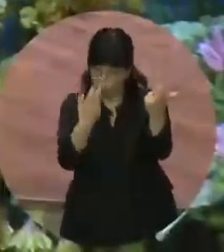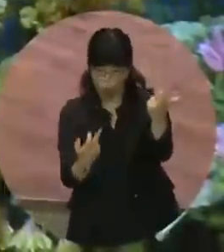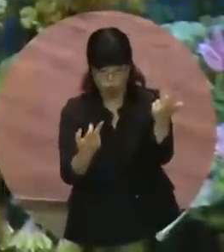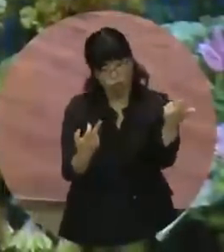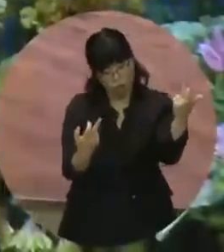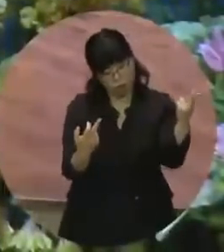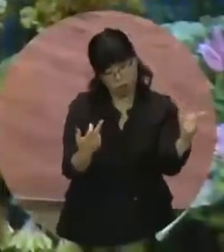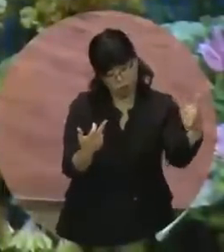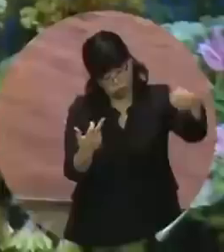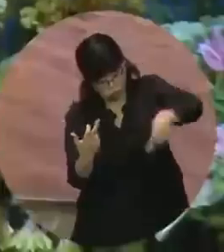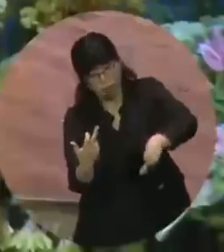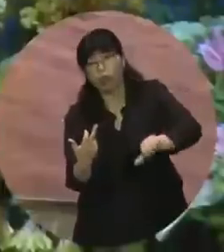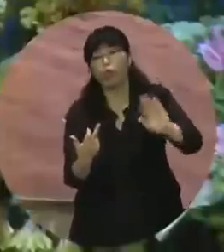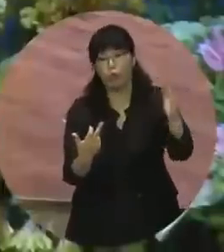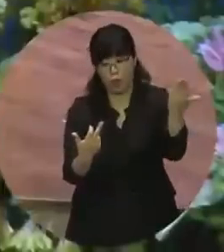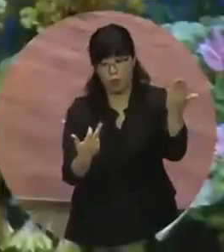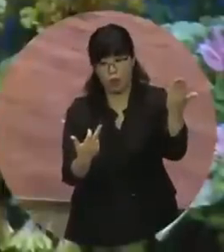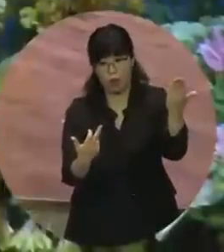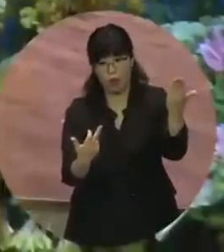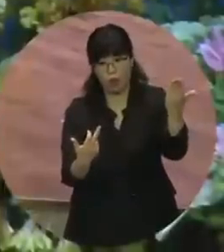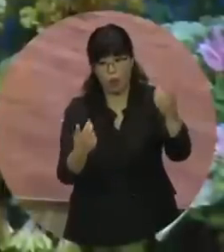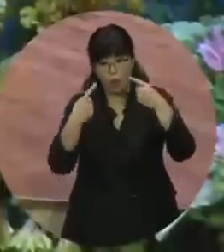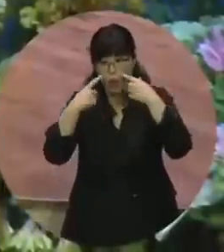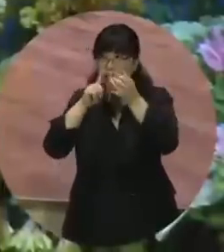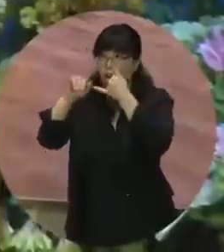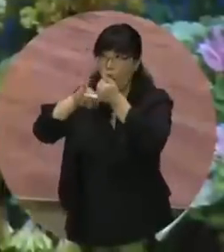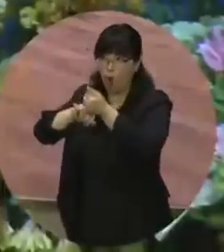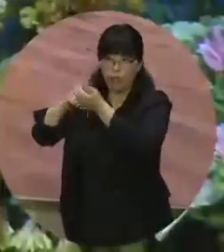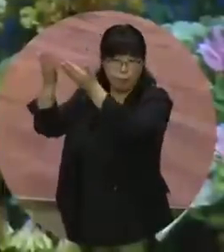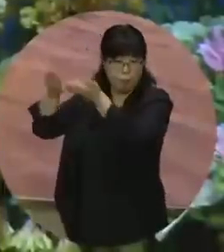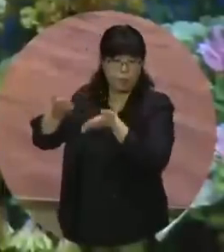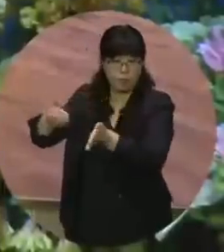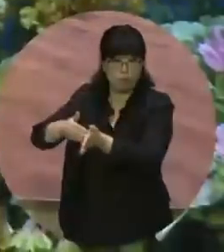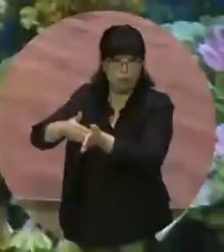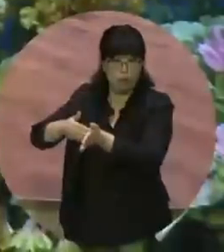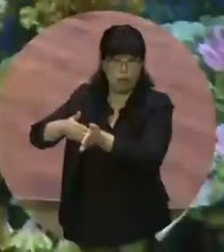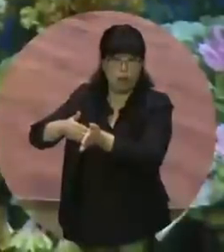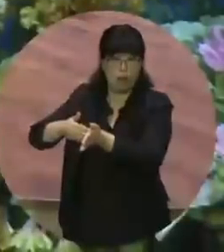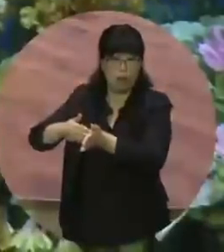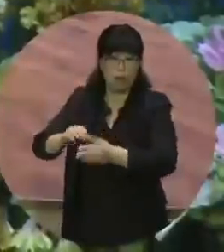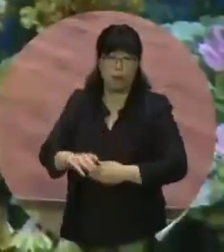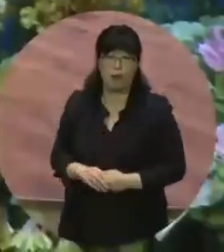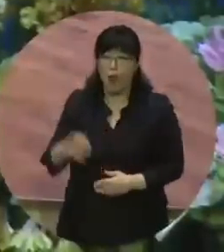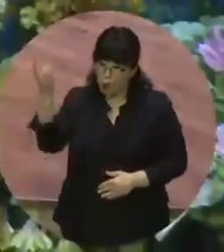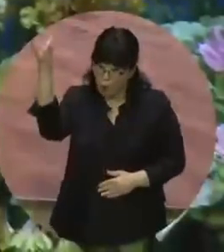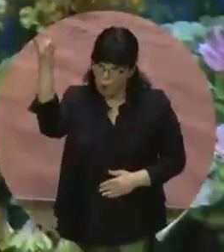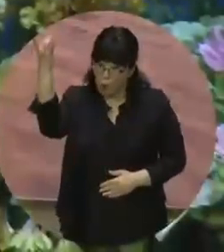이삭과 리브가에게 쌍둥이를 주었는데 장자권의 뜰권이 복을 받는데